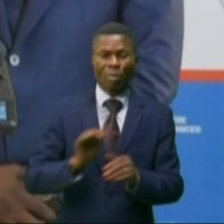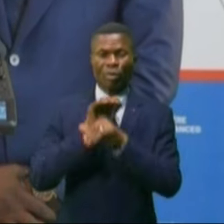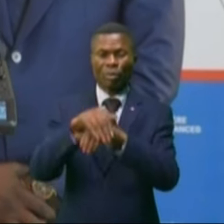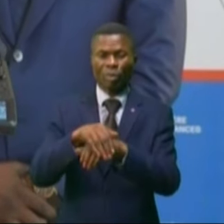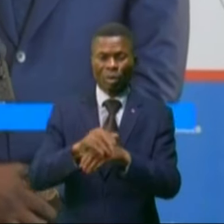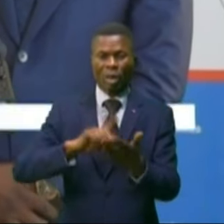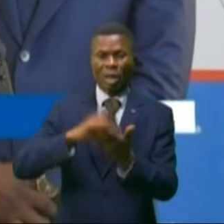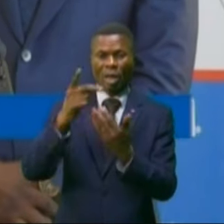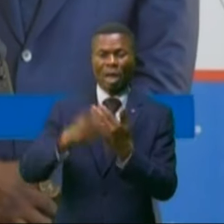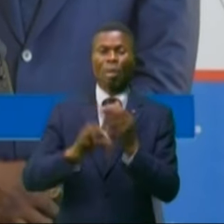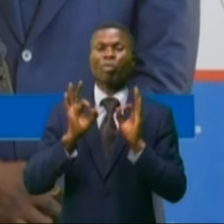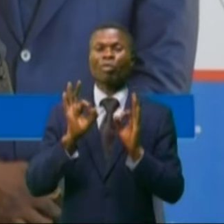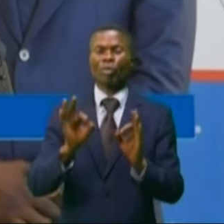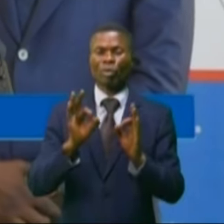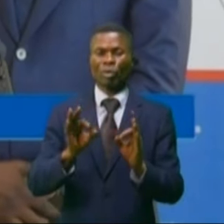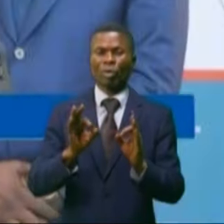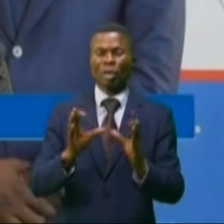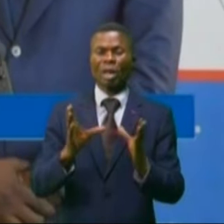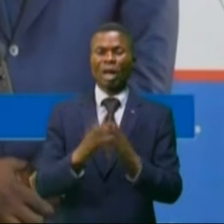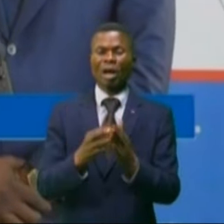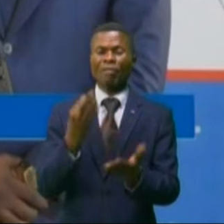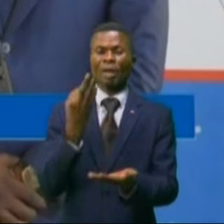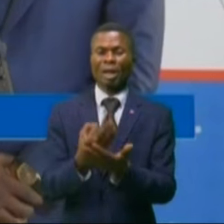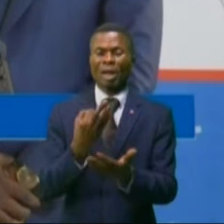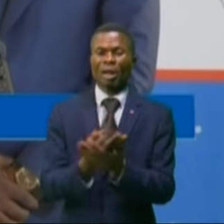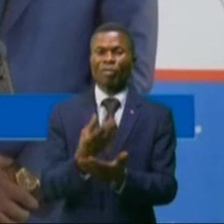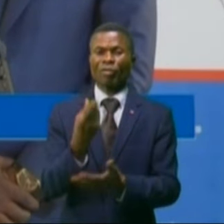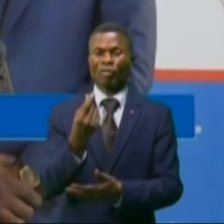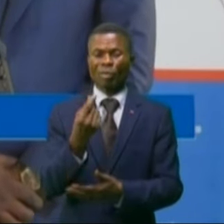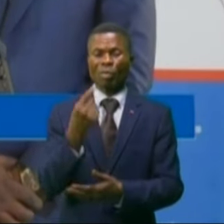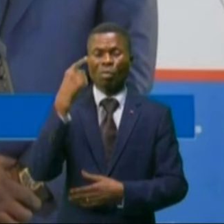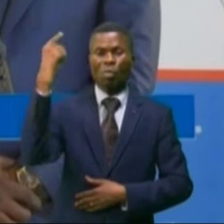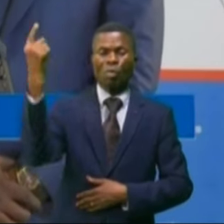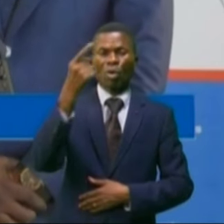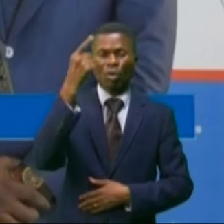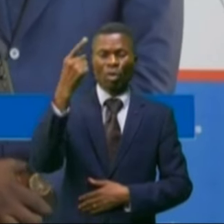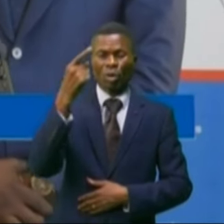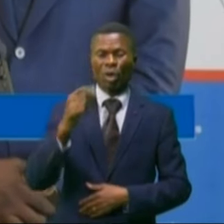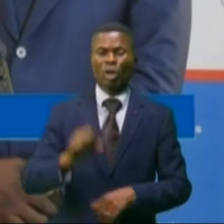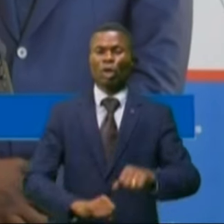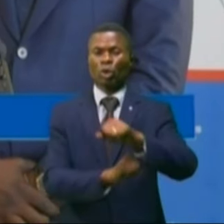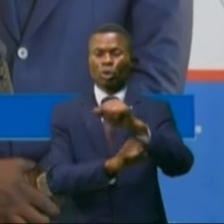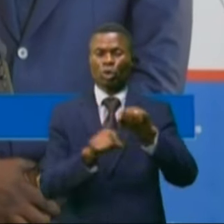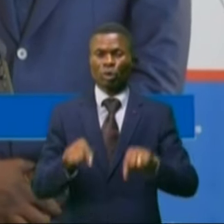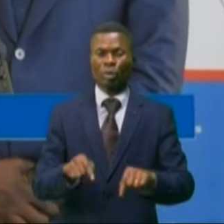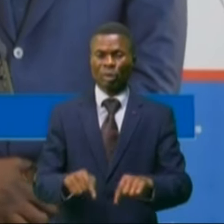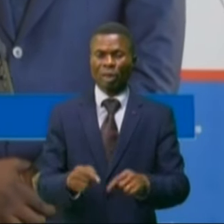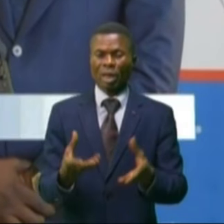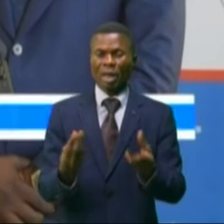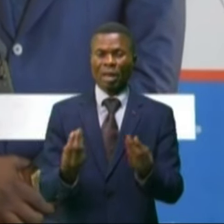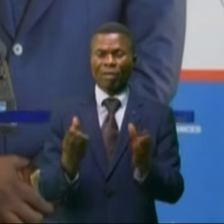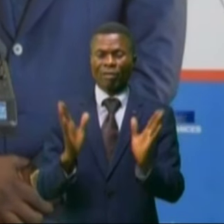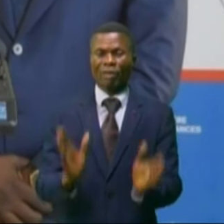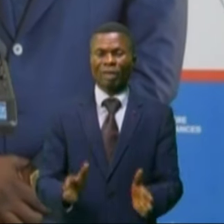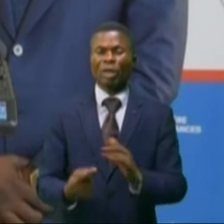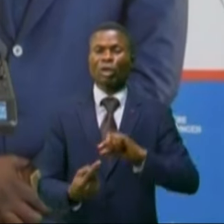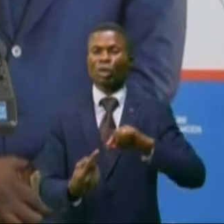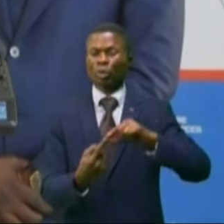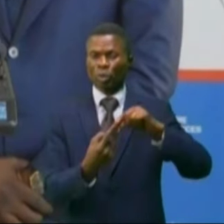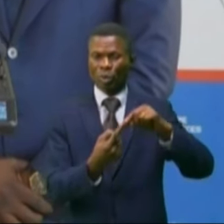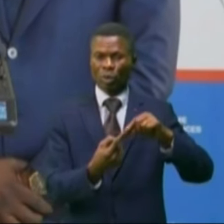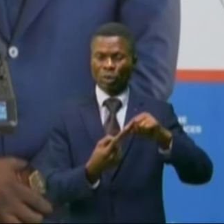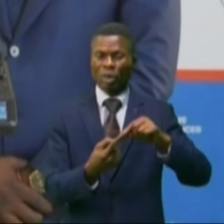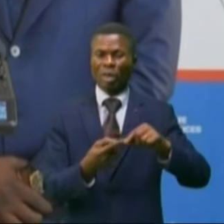programme, toujours avec le Fonds monétaire, qui sera cette fois-ci appuyé par une facilité spéciale qui est le